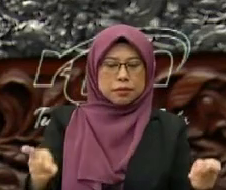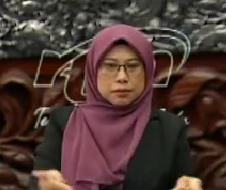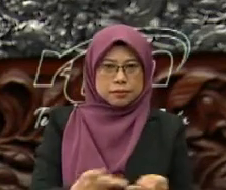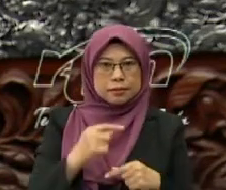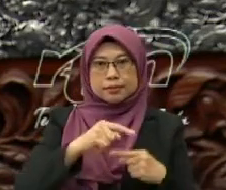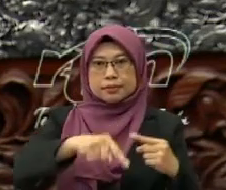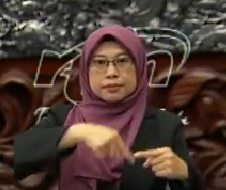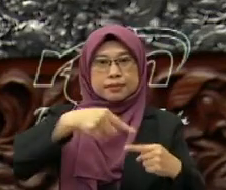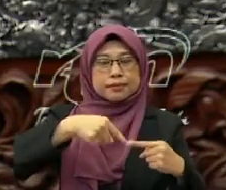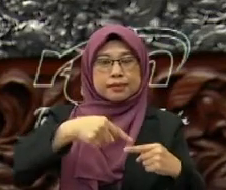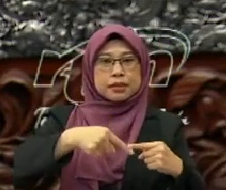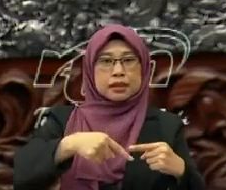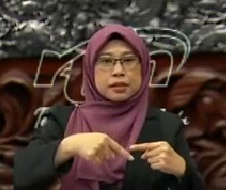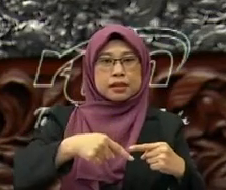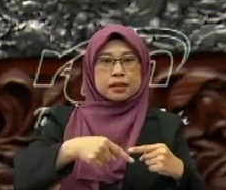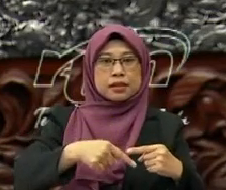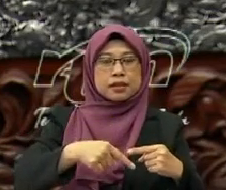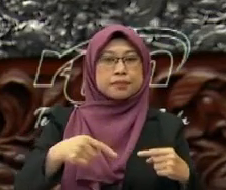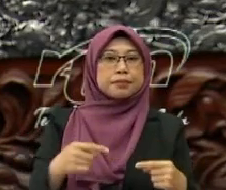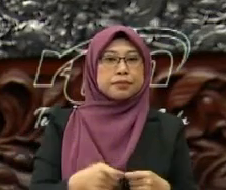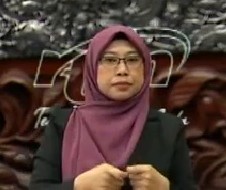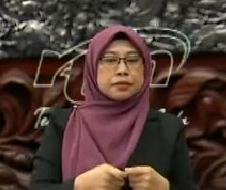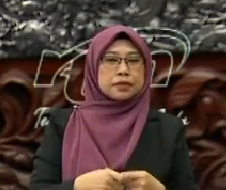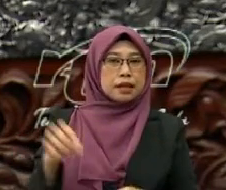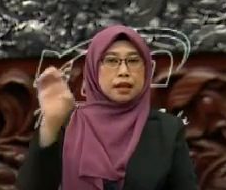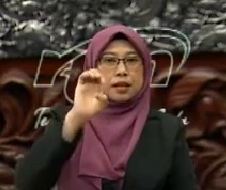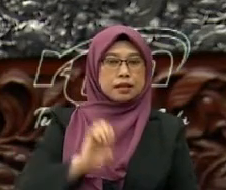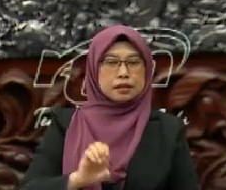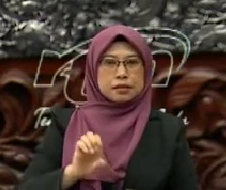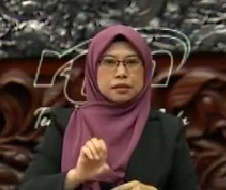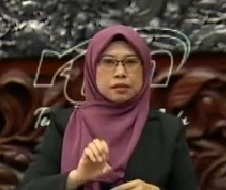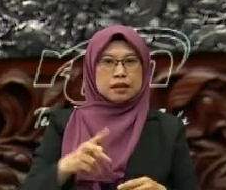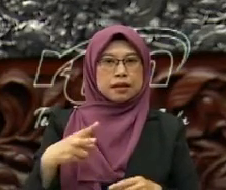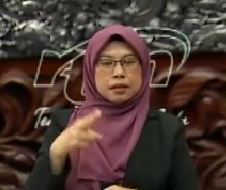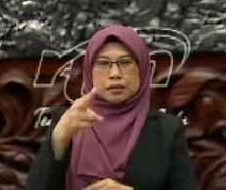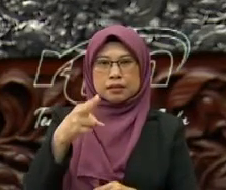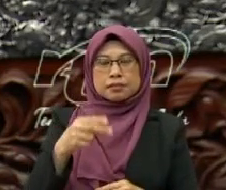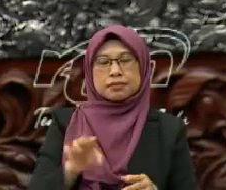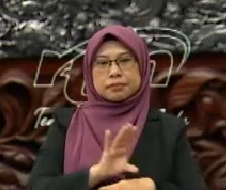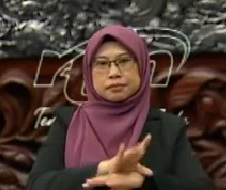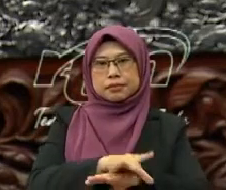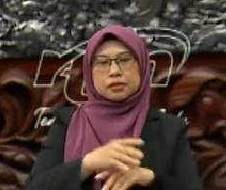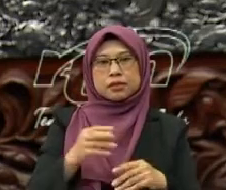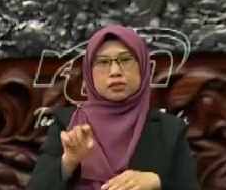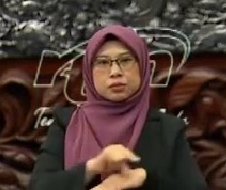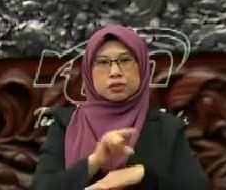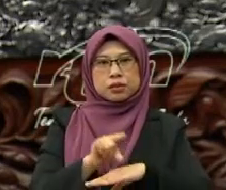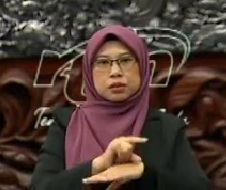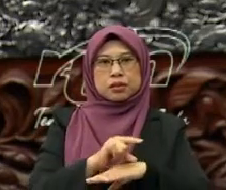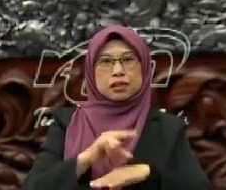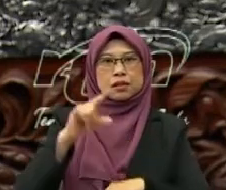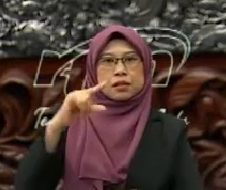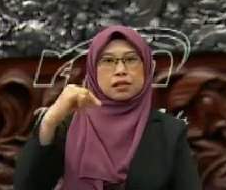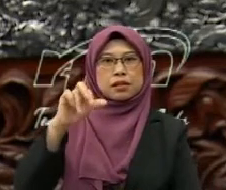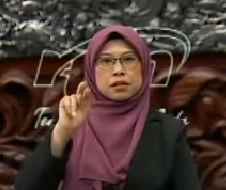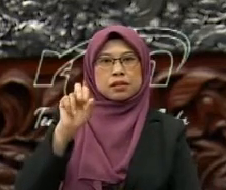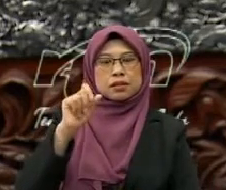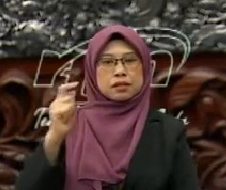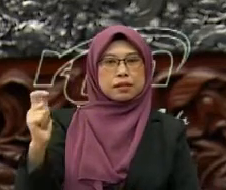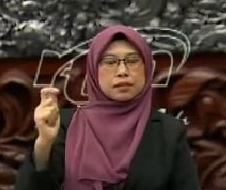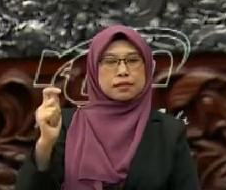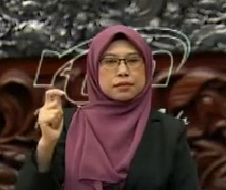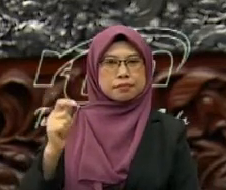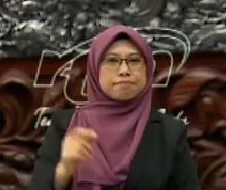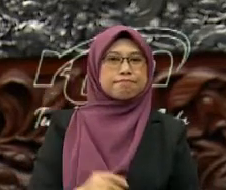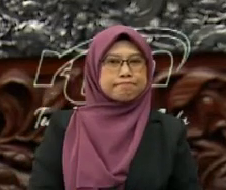bila bekal listrik tepatnya dipotong dan Kita terpaksa menggunakan genset dan sebagainya jadi ini